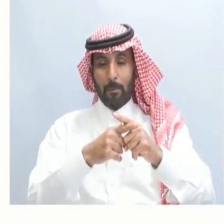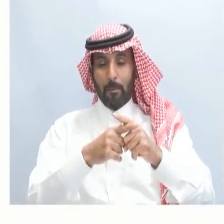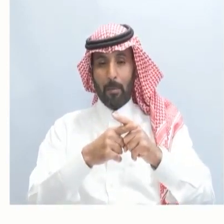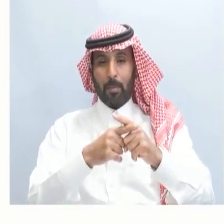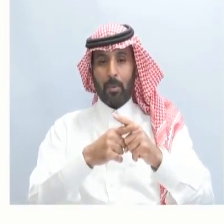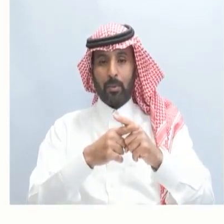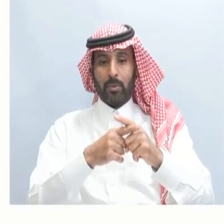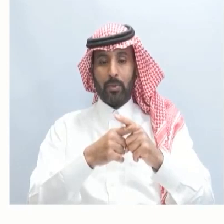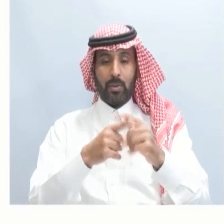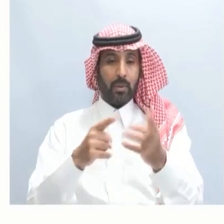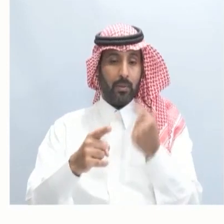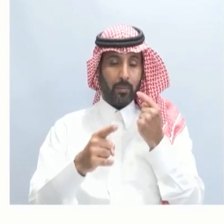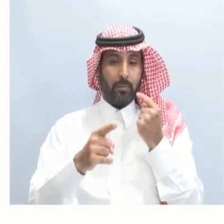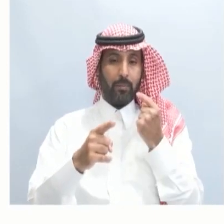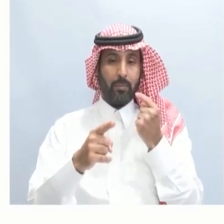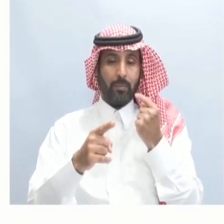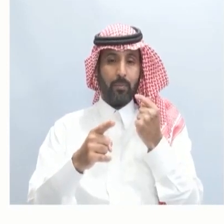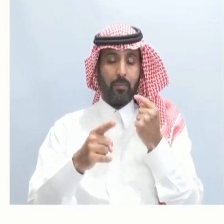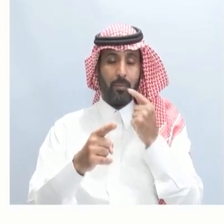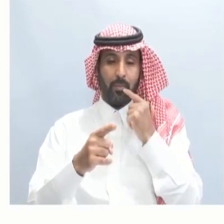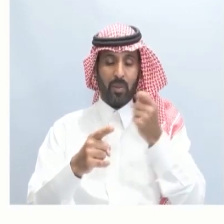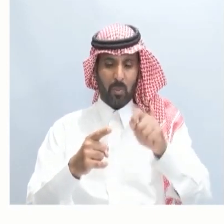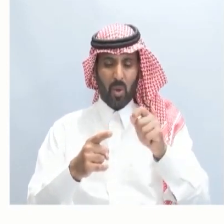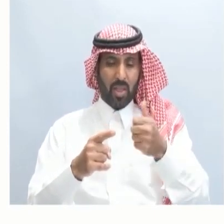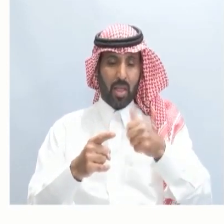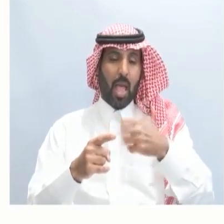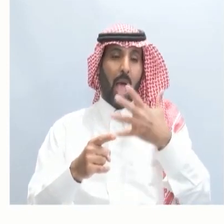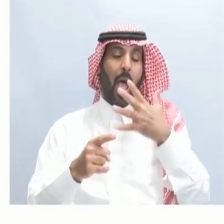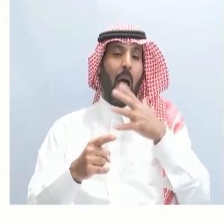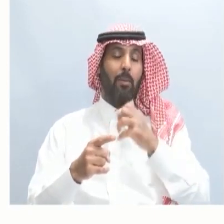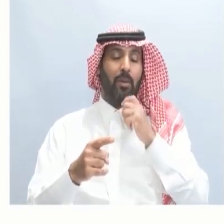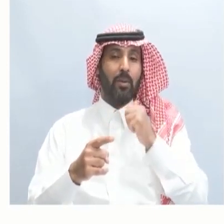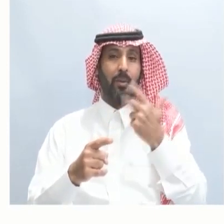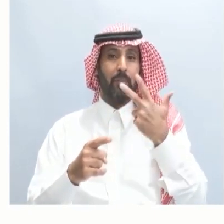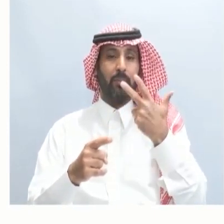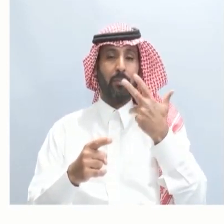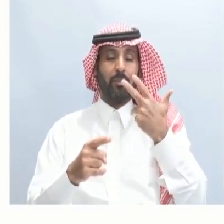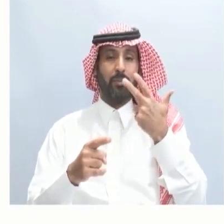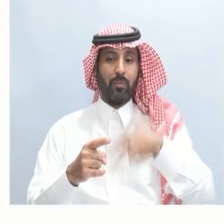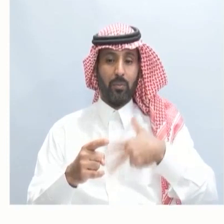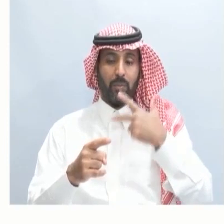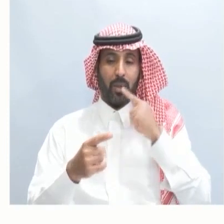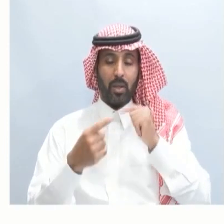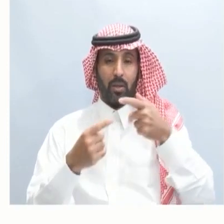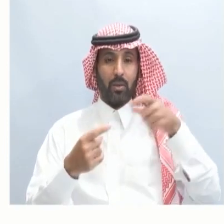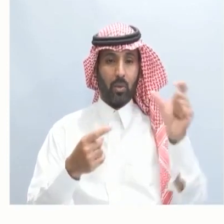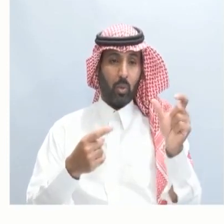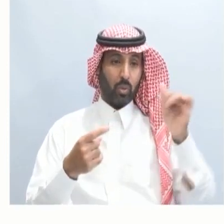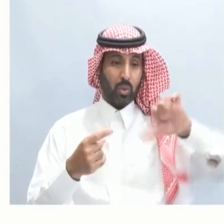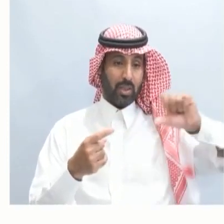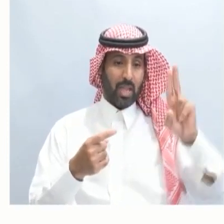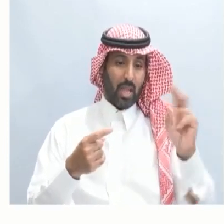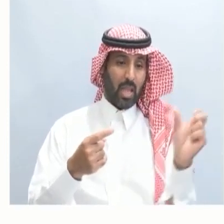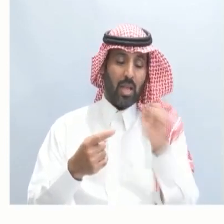بهالطريقه نح على ماذا نحصل على بوت 588 نيوتن يبدو لي ان القوه